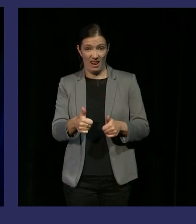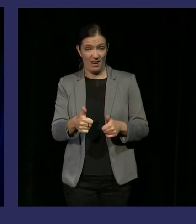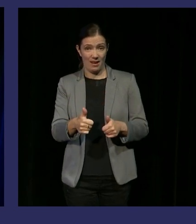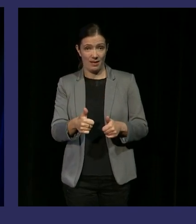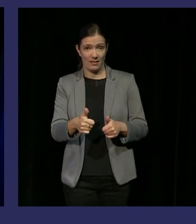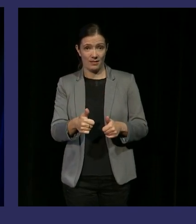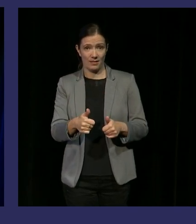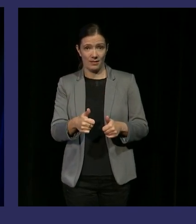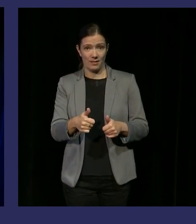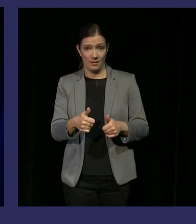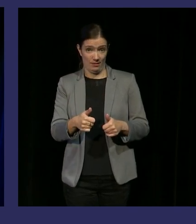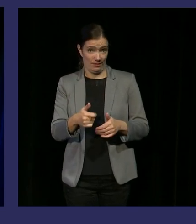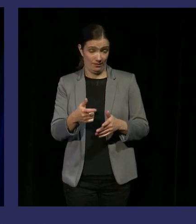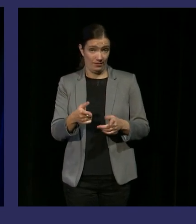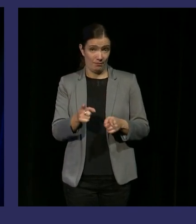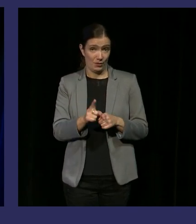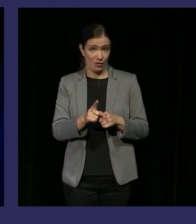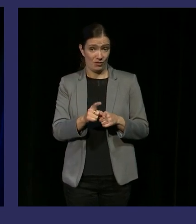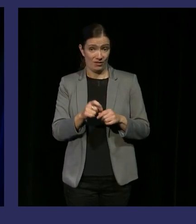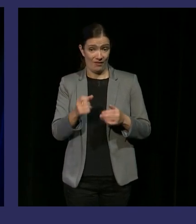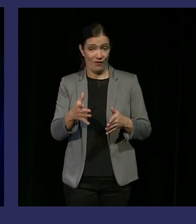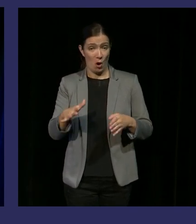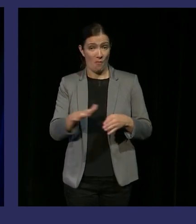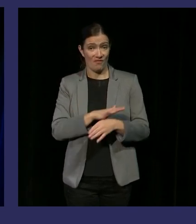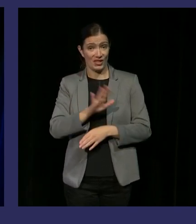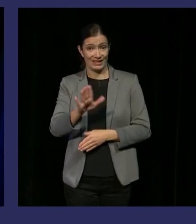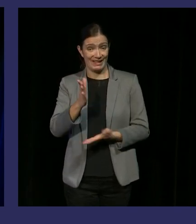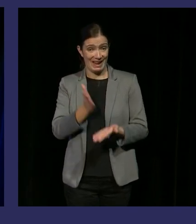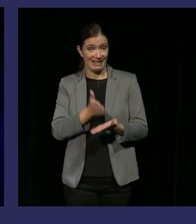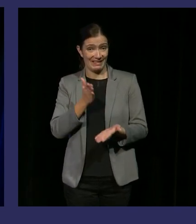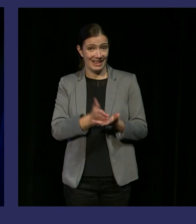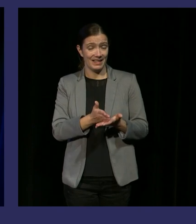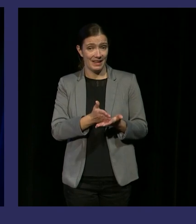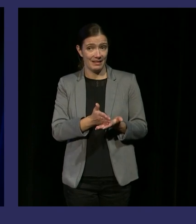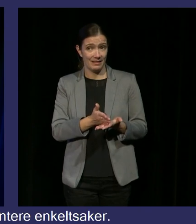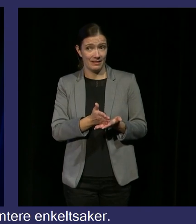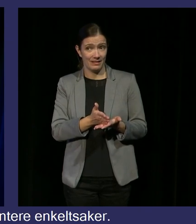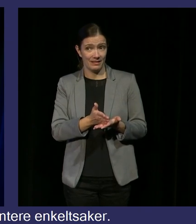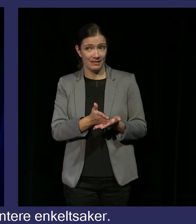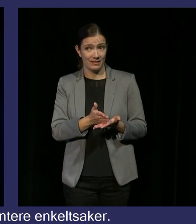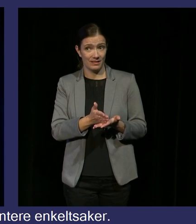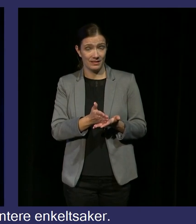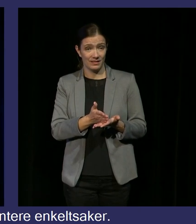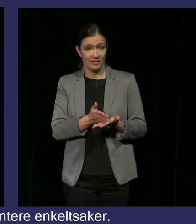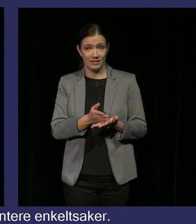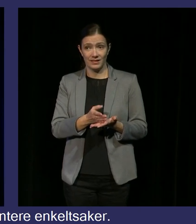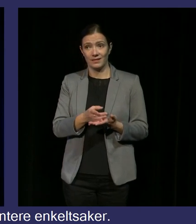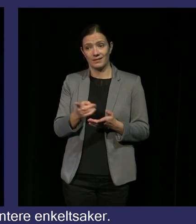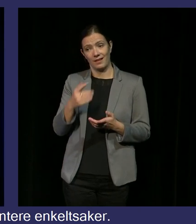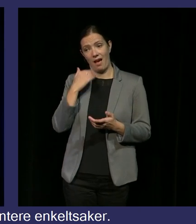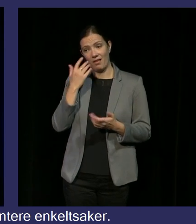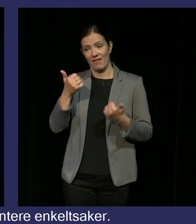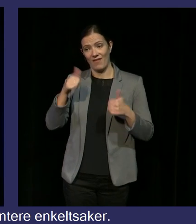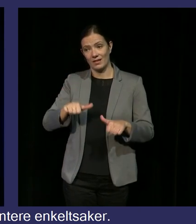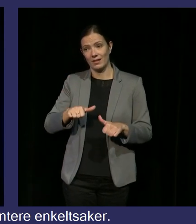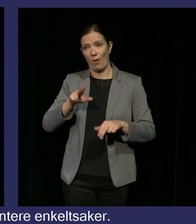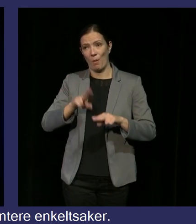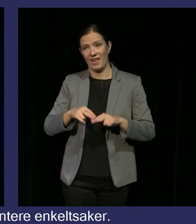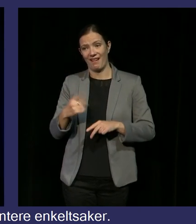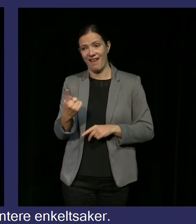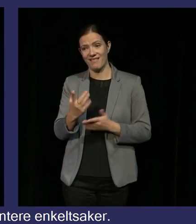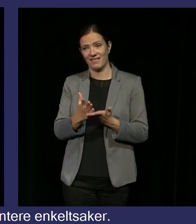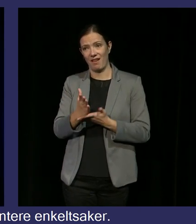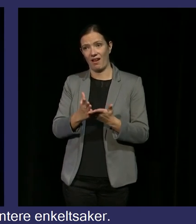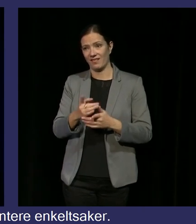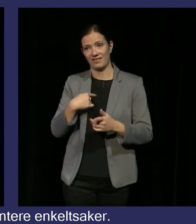det er selvfølgelig mange flere, at de ikke får oppfylt rettighetene sine, rett og slett. Som sagt, det alltid vanskelig å kommentere enkeltsaker,